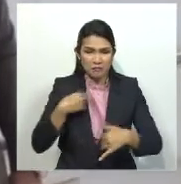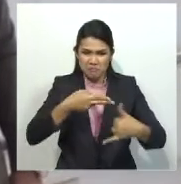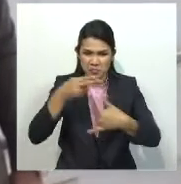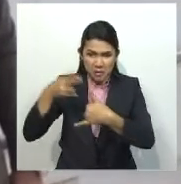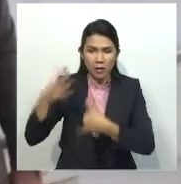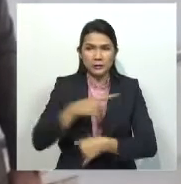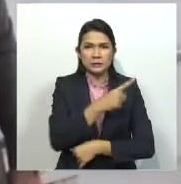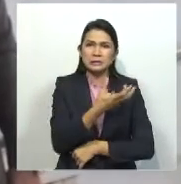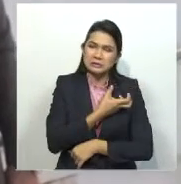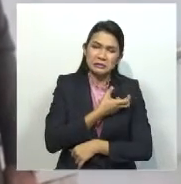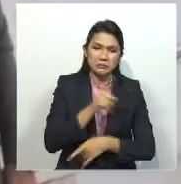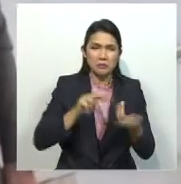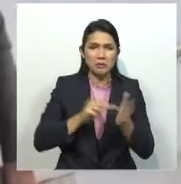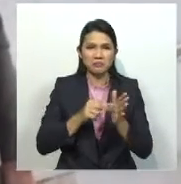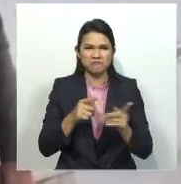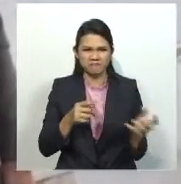โต้ตอบกันบ้าง